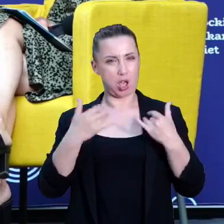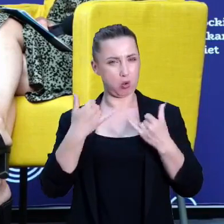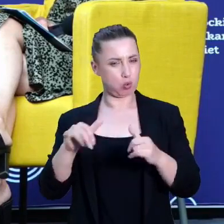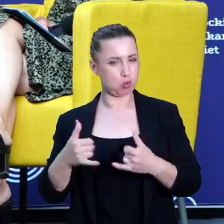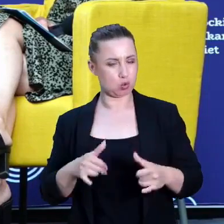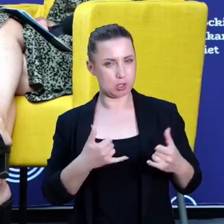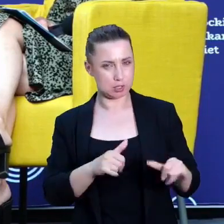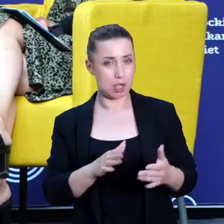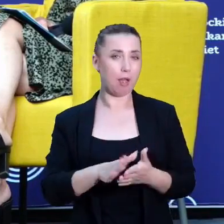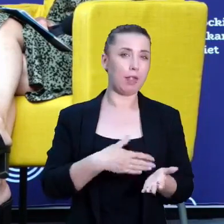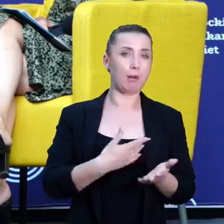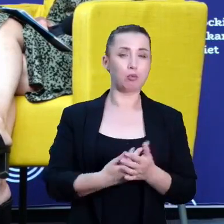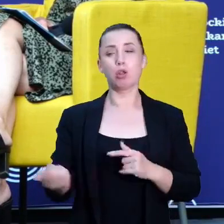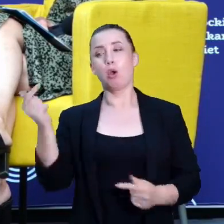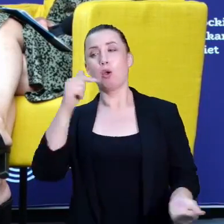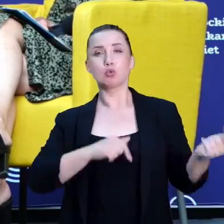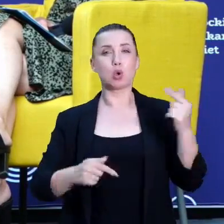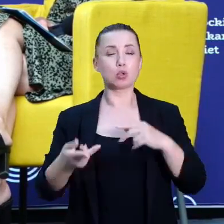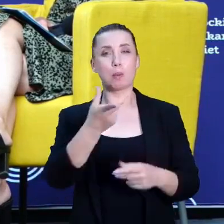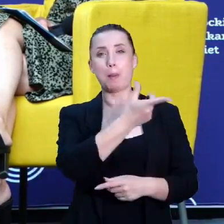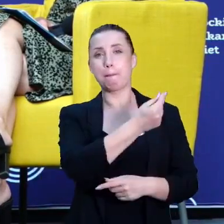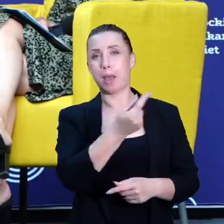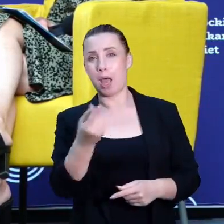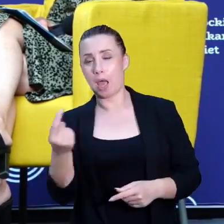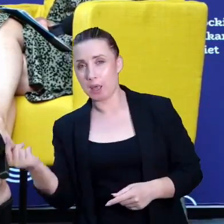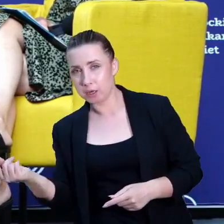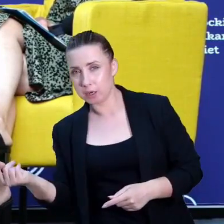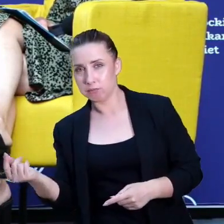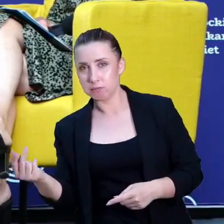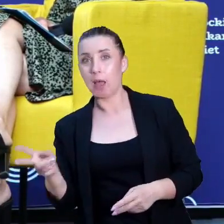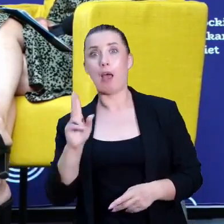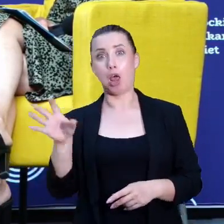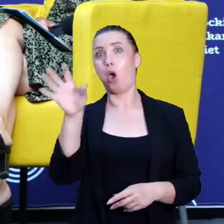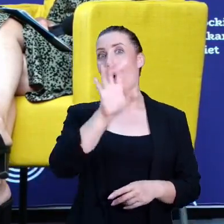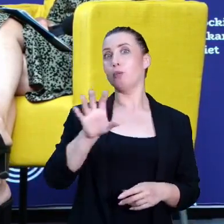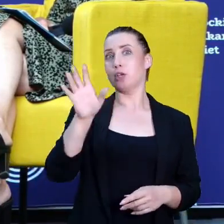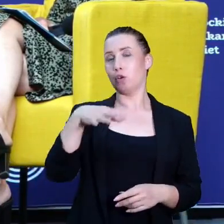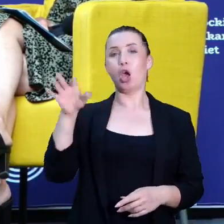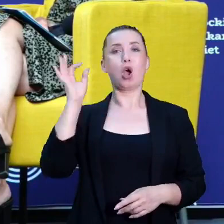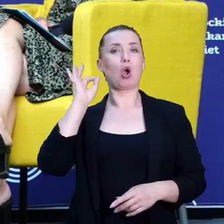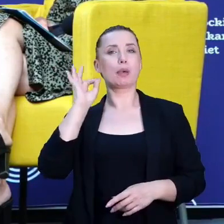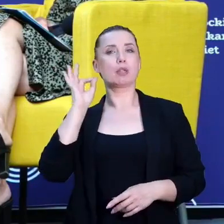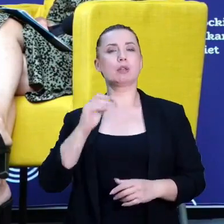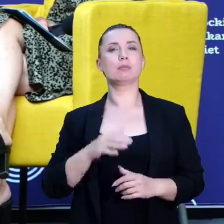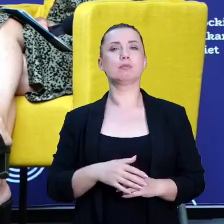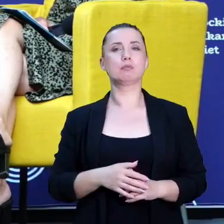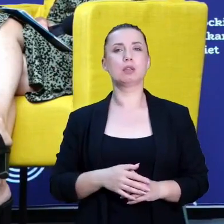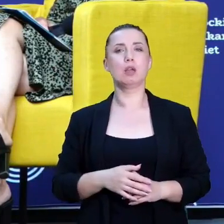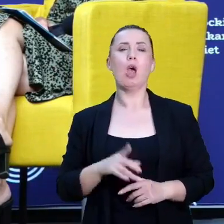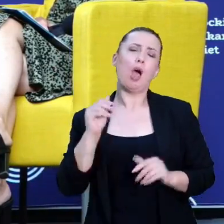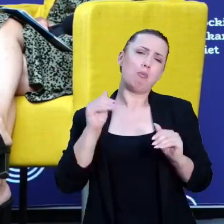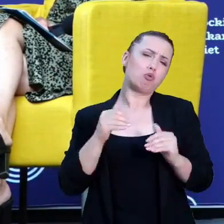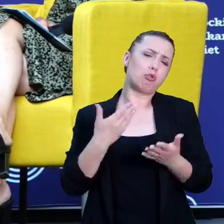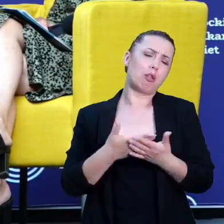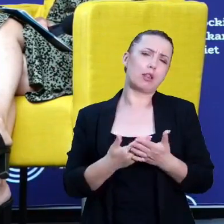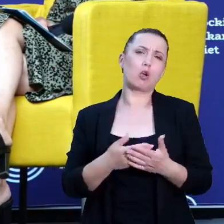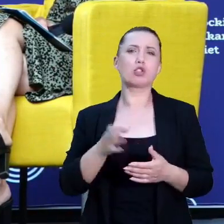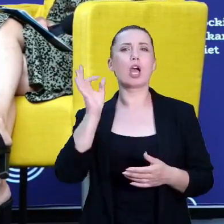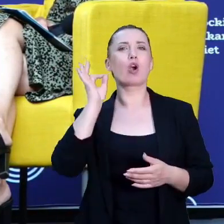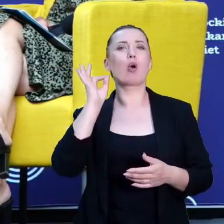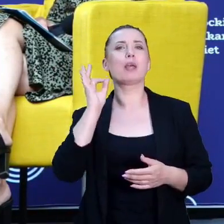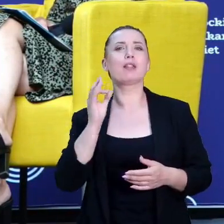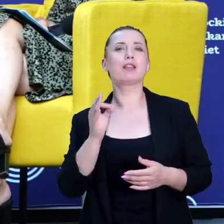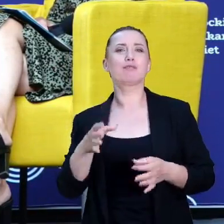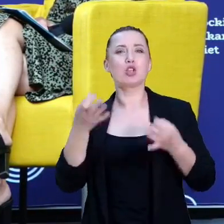Raczej przychodzą pary na koncerty, natomiast kobiet widzę rzeczywiście dużo. Może chętniej też właśnie przychodzą po koncercie chwilę porozmawiać, mają taką